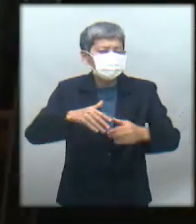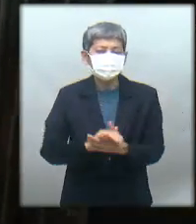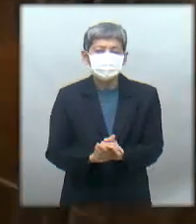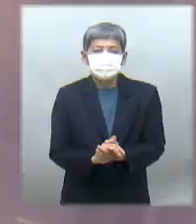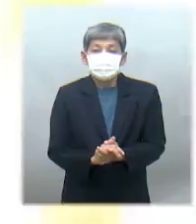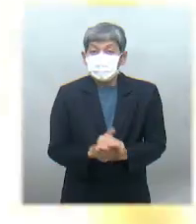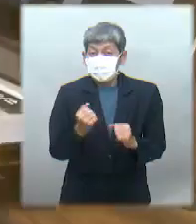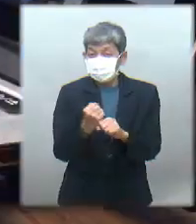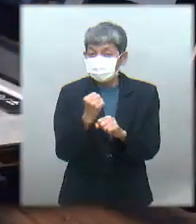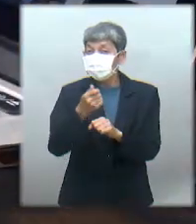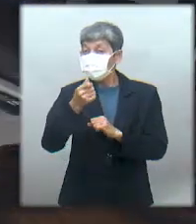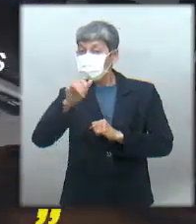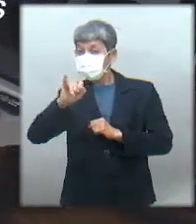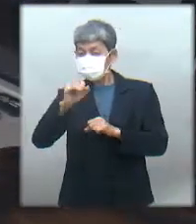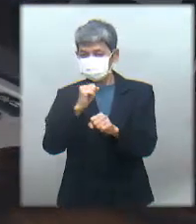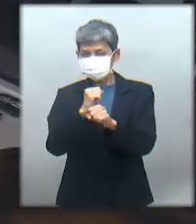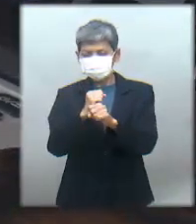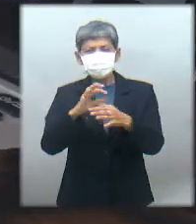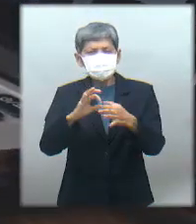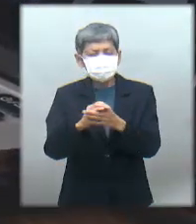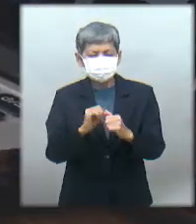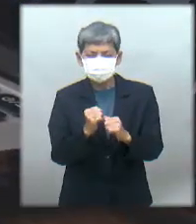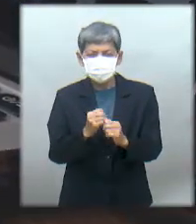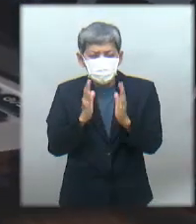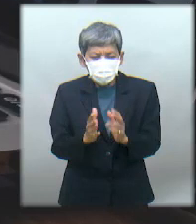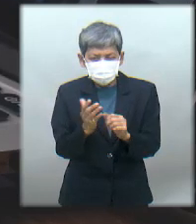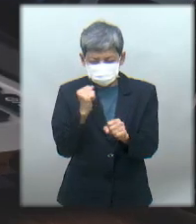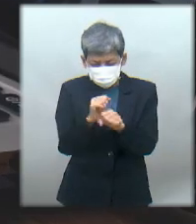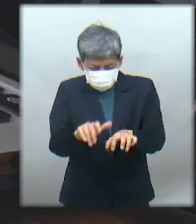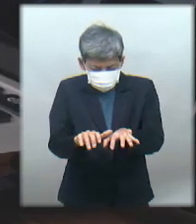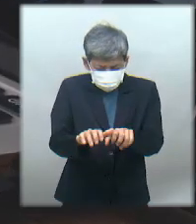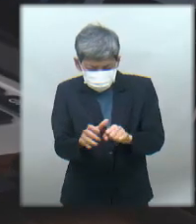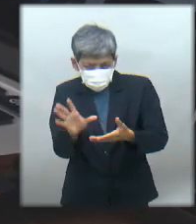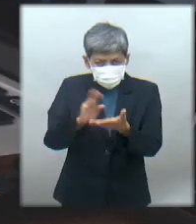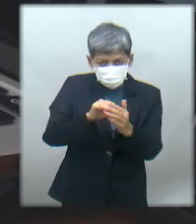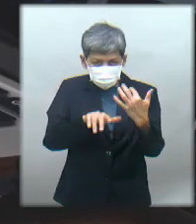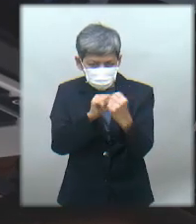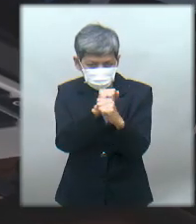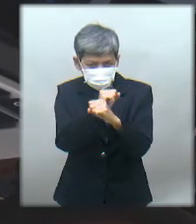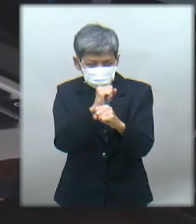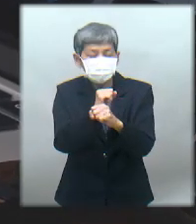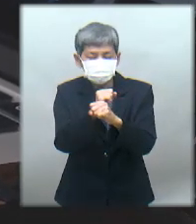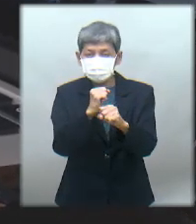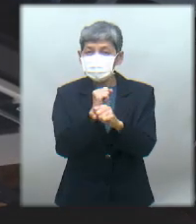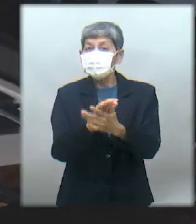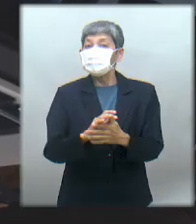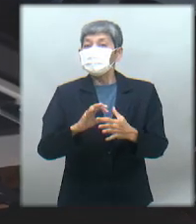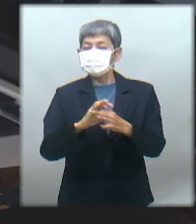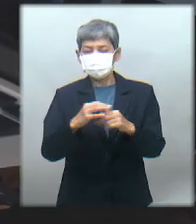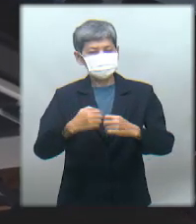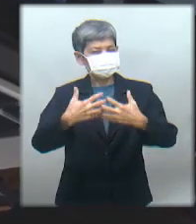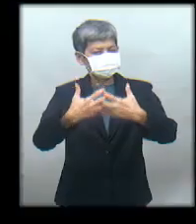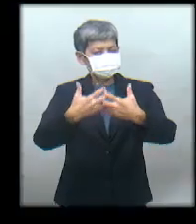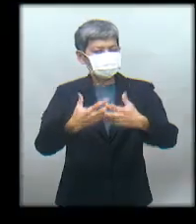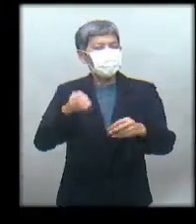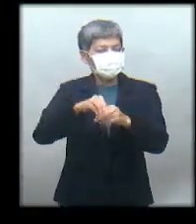ซึปัญญาประดษหรอ AI คอการรวมความฉลาดของมนุย์เข้าสู่เครองจากโยผ่านกระบูรกทเรียกวา Machine Learning